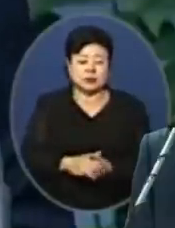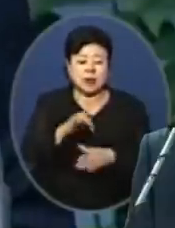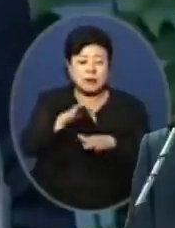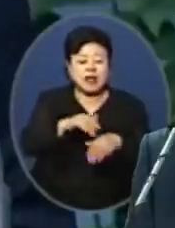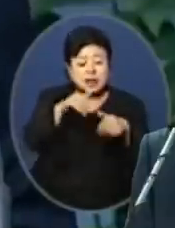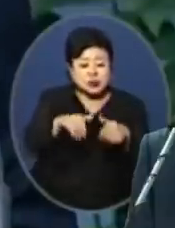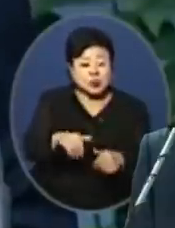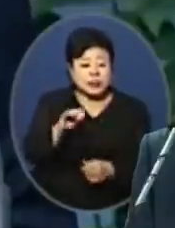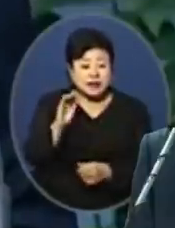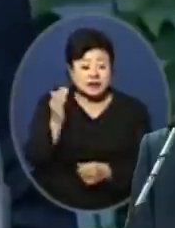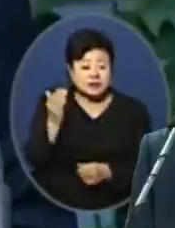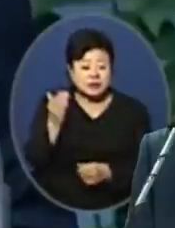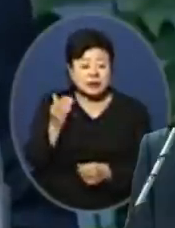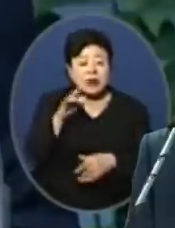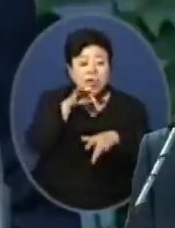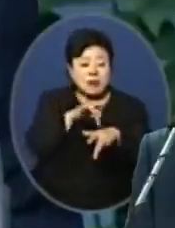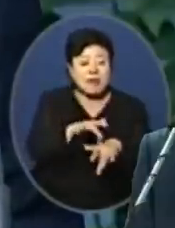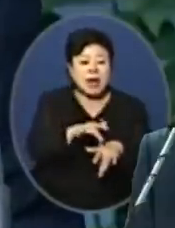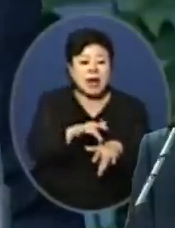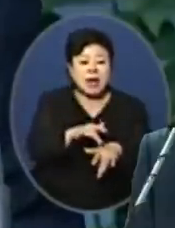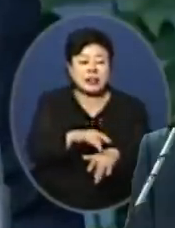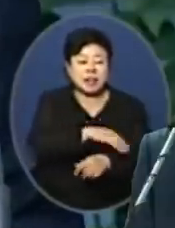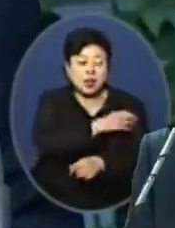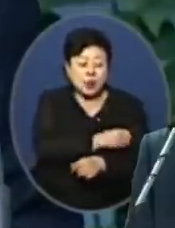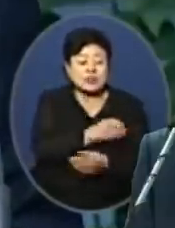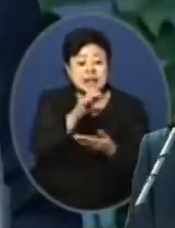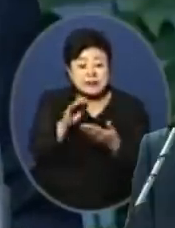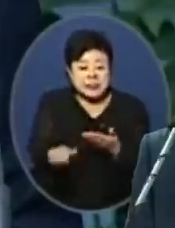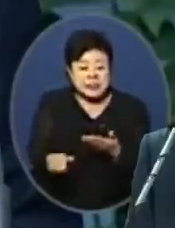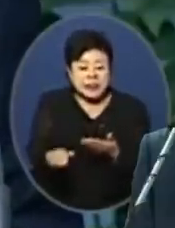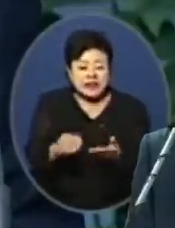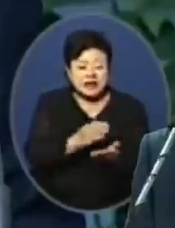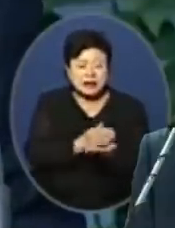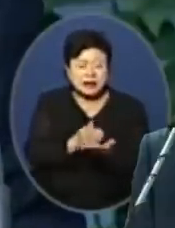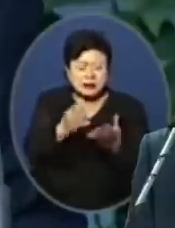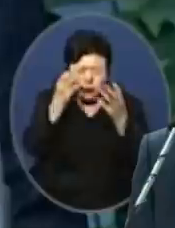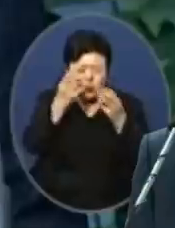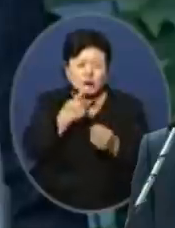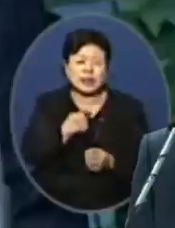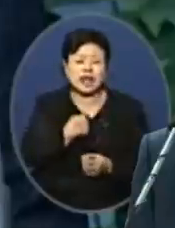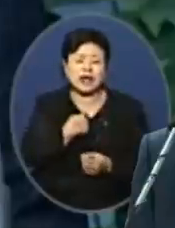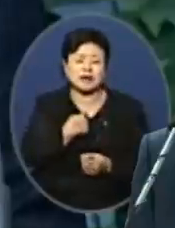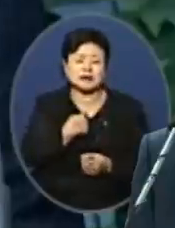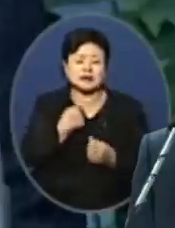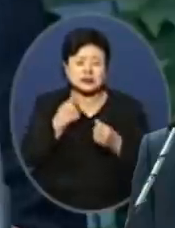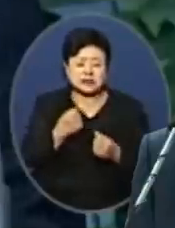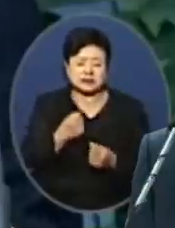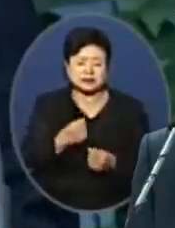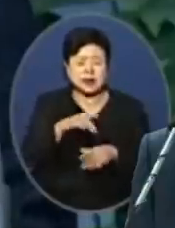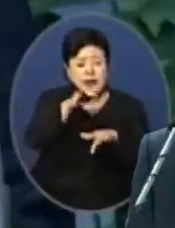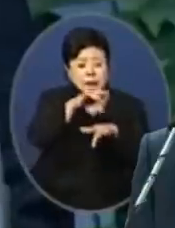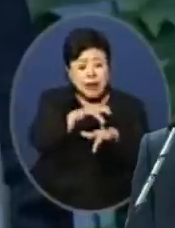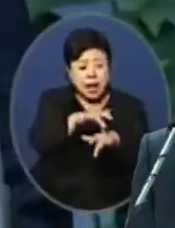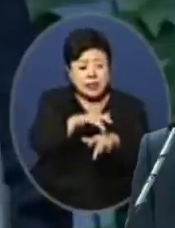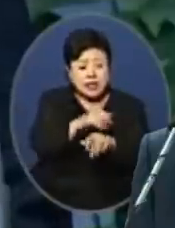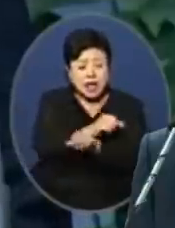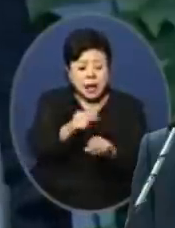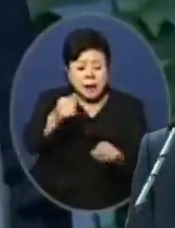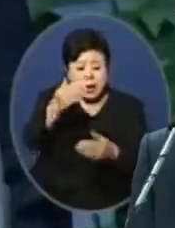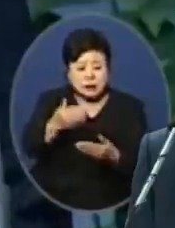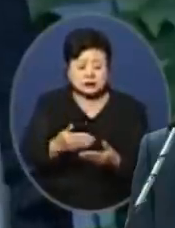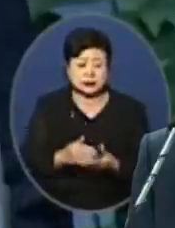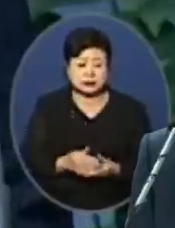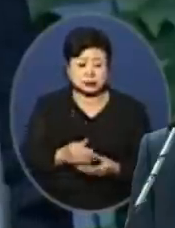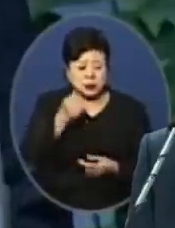마귀의 종이 되어 마귀의 정서와 권세 아래 온갖 고통을 다하며 살았습니다. 마귀에서 해방될 수가